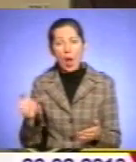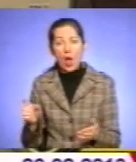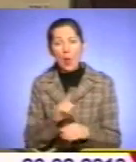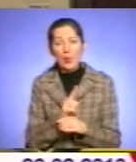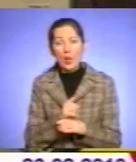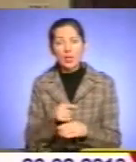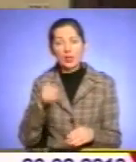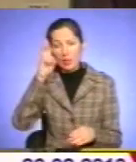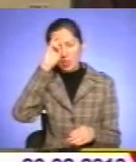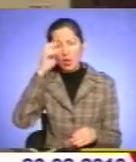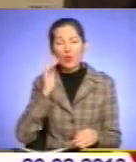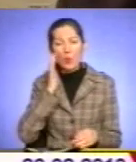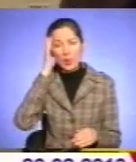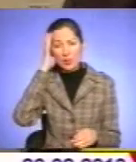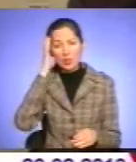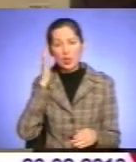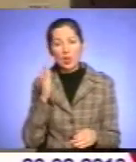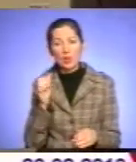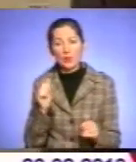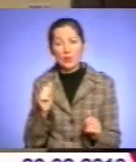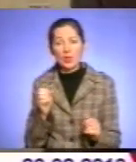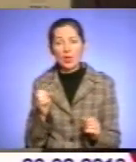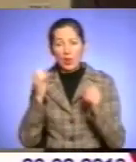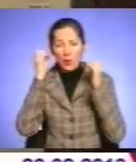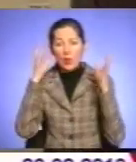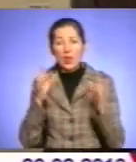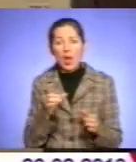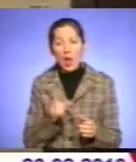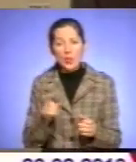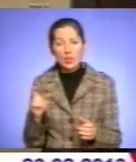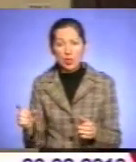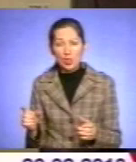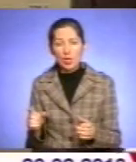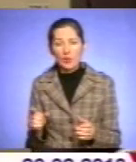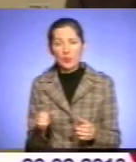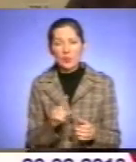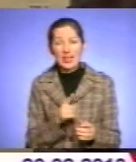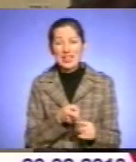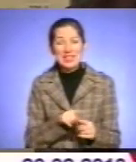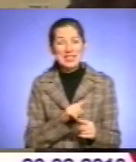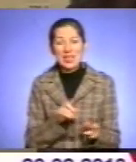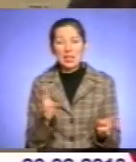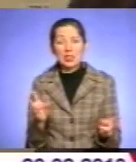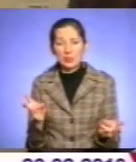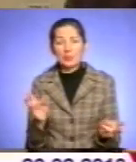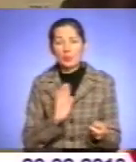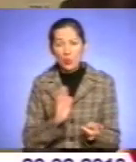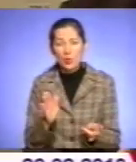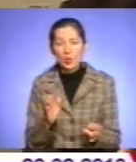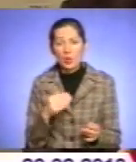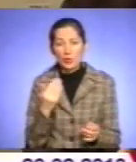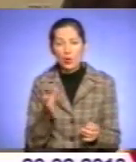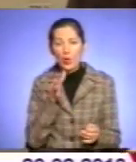державномислячих, поміркованих пасажирів. Це неминуче і воно